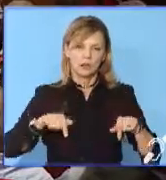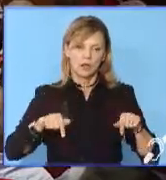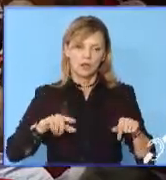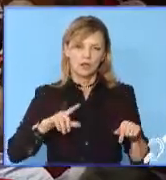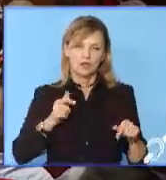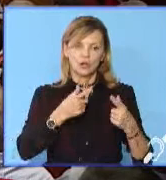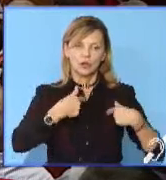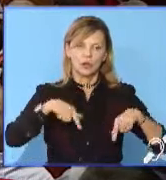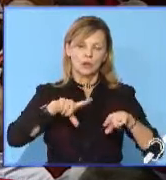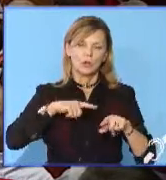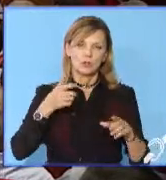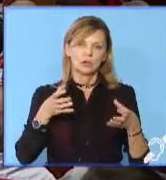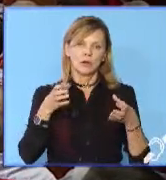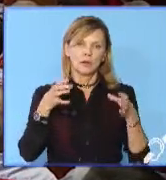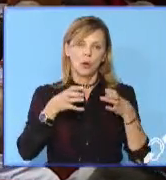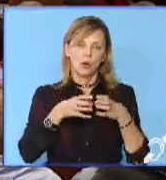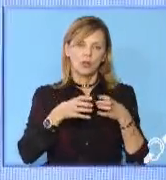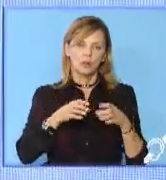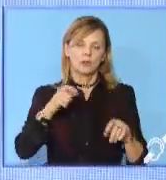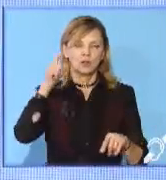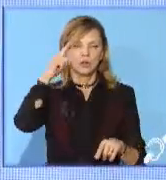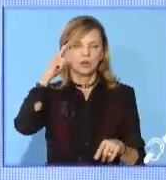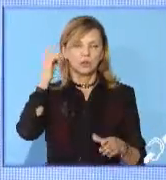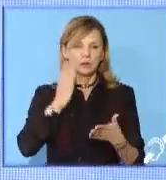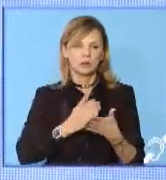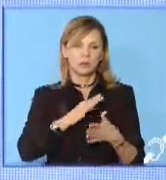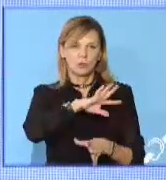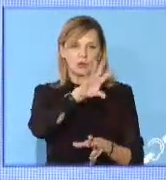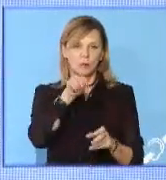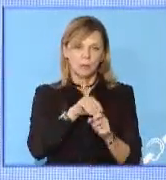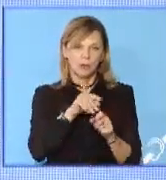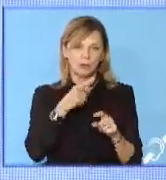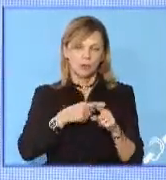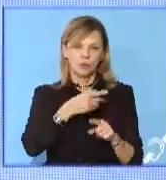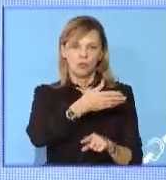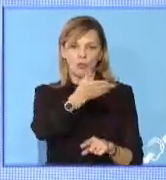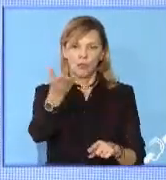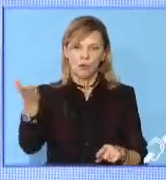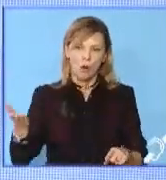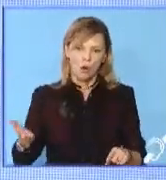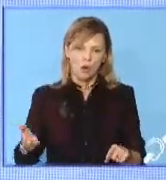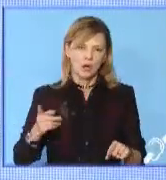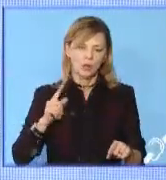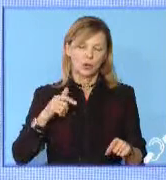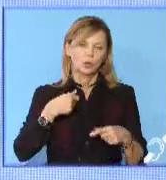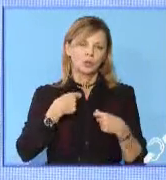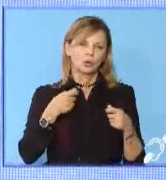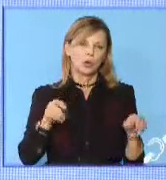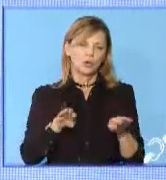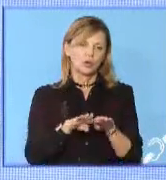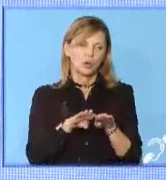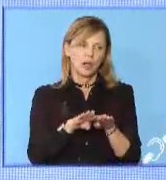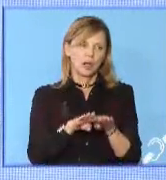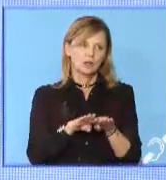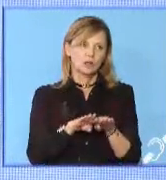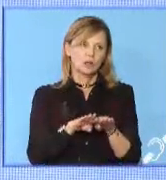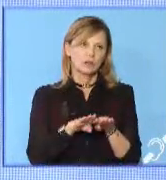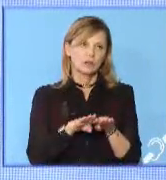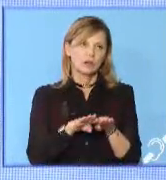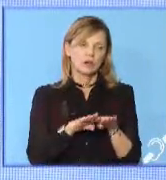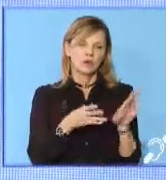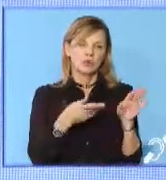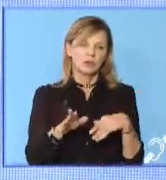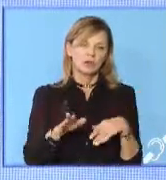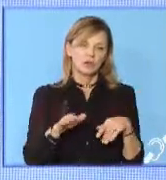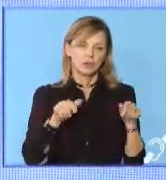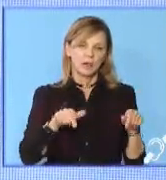și noi suntem o echipă. Sunt ferm convins că împreună cu dumneavoastră, împreună cu toți colegii, vom aborda